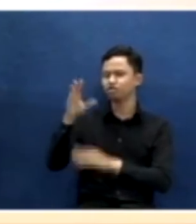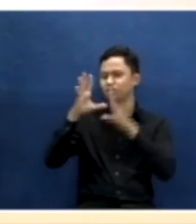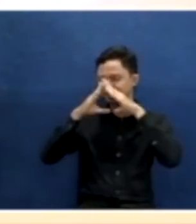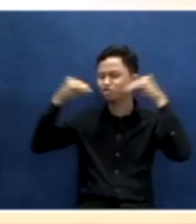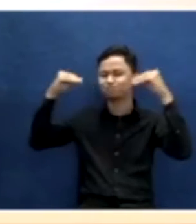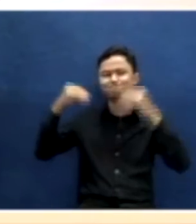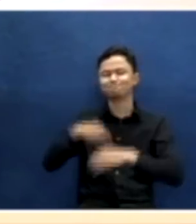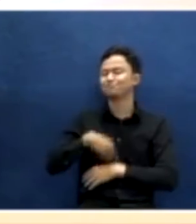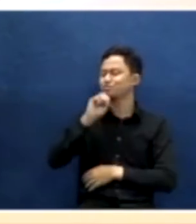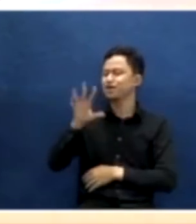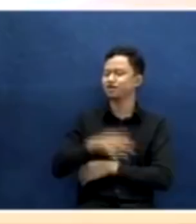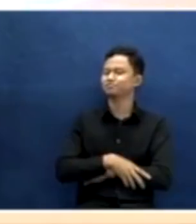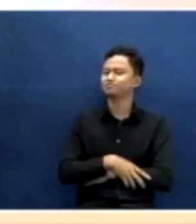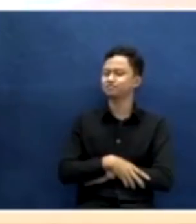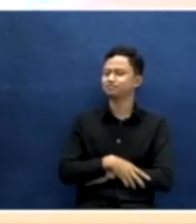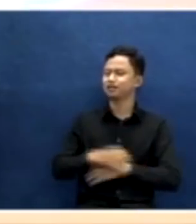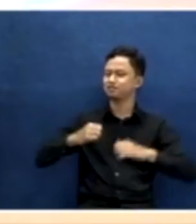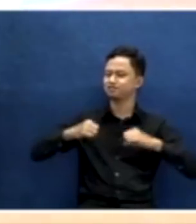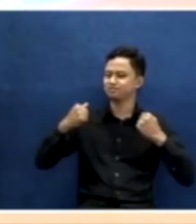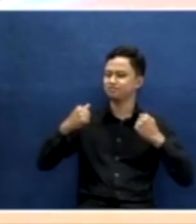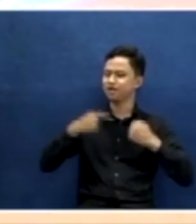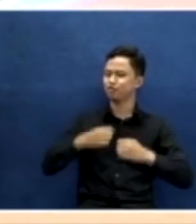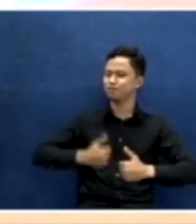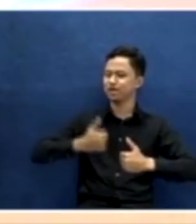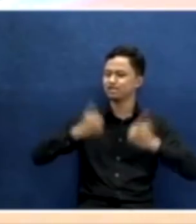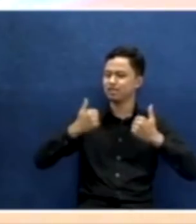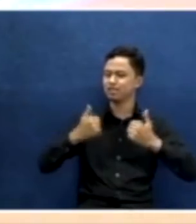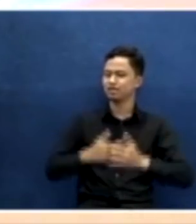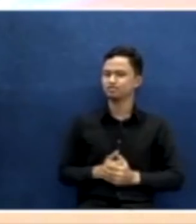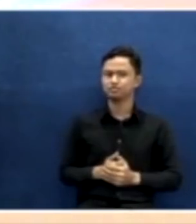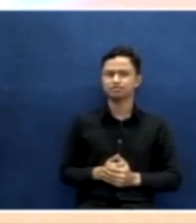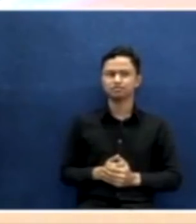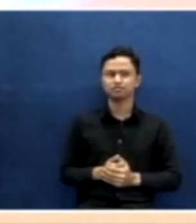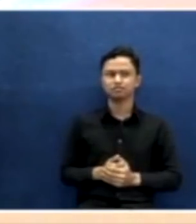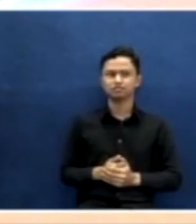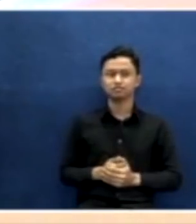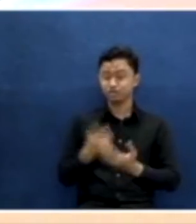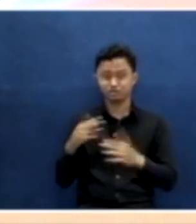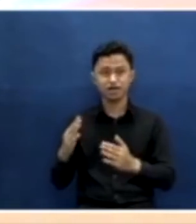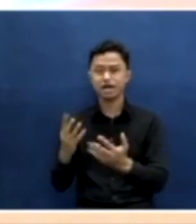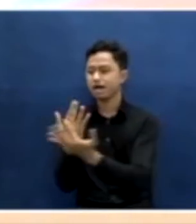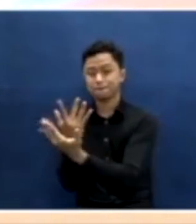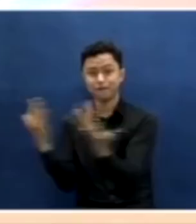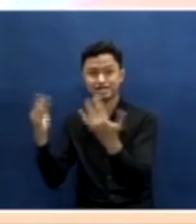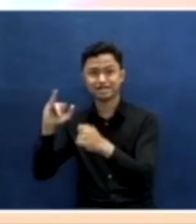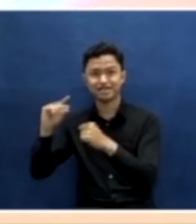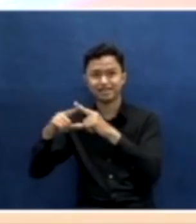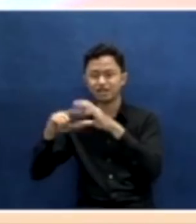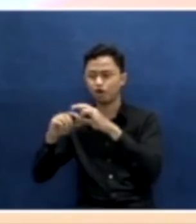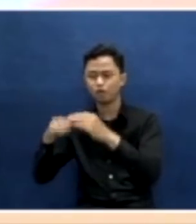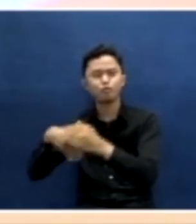dan dia berkata berhasil sayang Hai setelah itu rakyat tidak pulang kerumahnya masing-masing